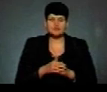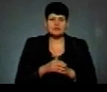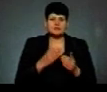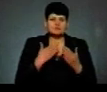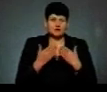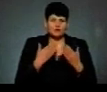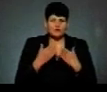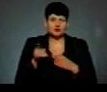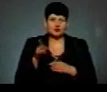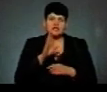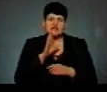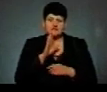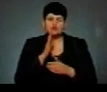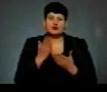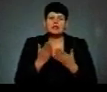Спілкувалися, звичайно, з тою дівчинкою,